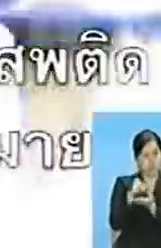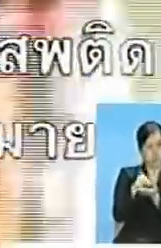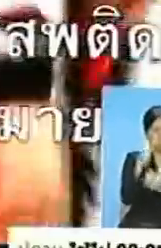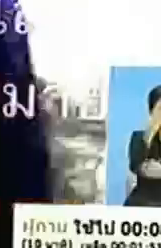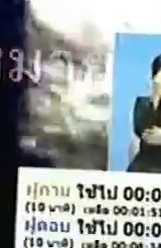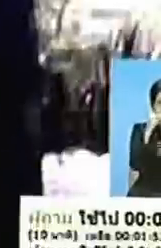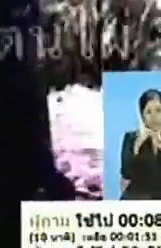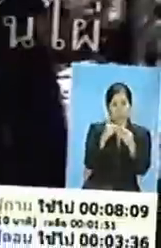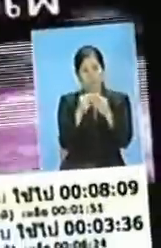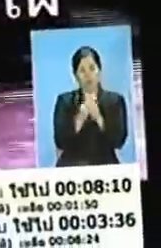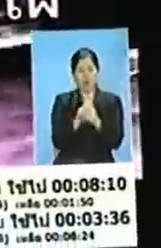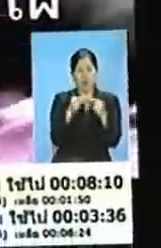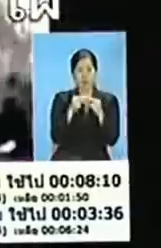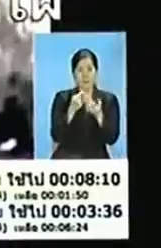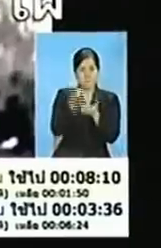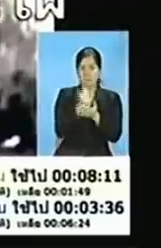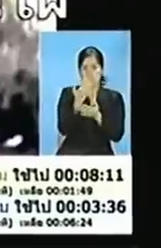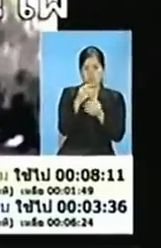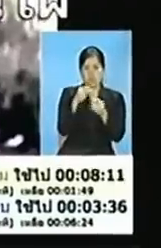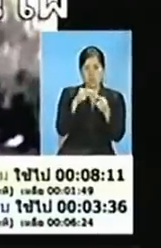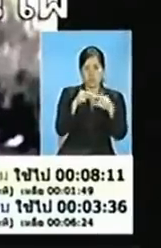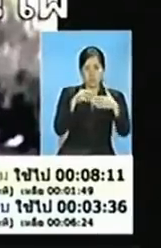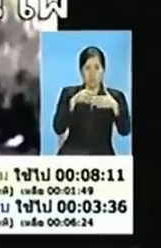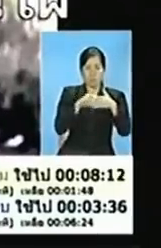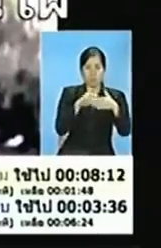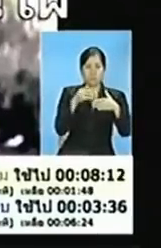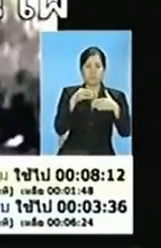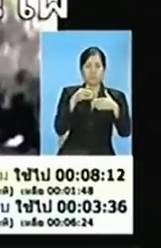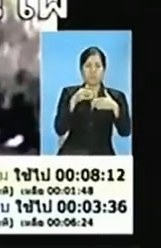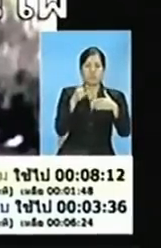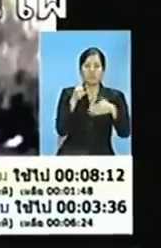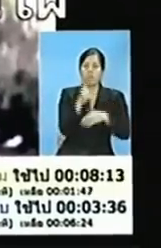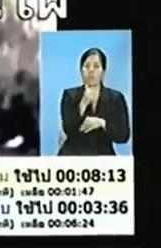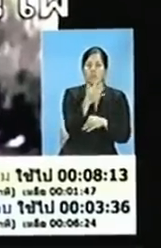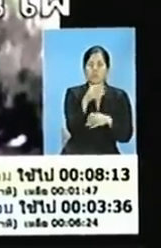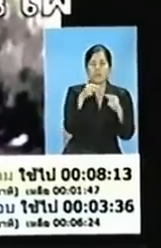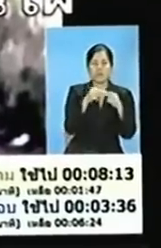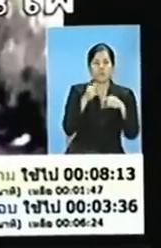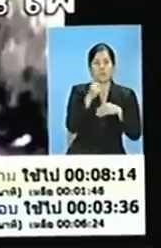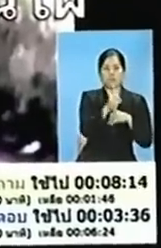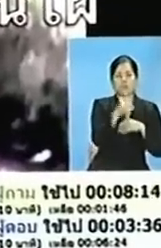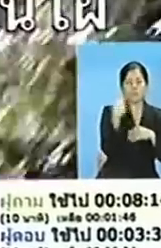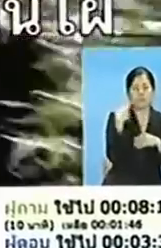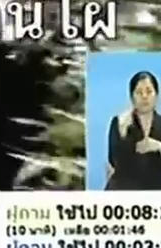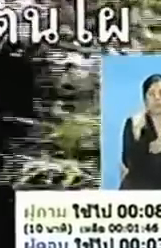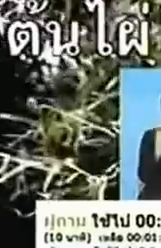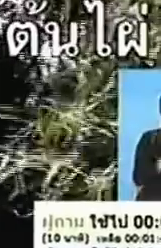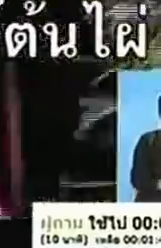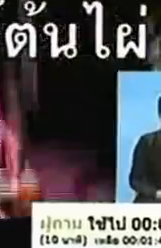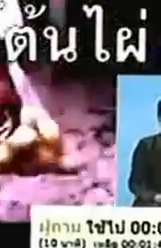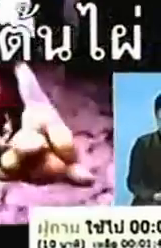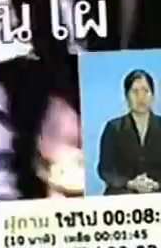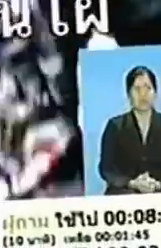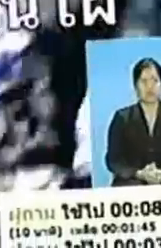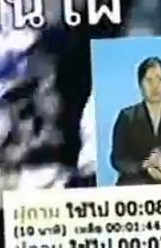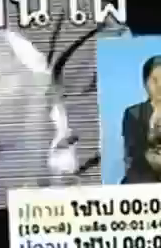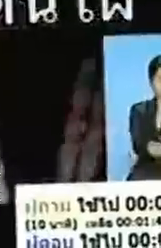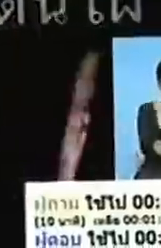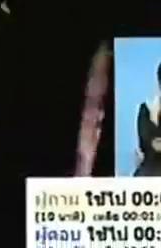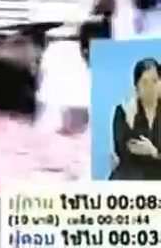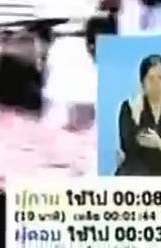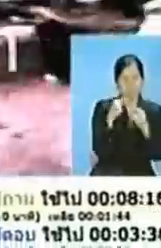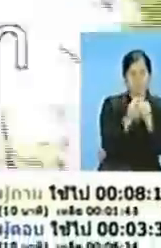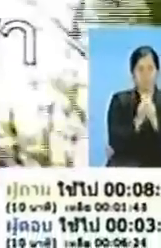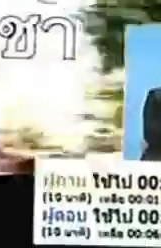ำไมไม่ผ่านตม.ลอดอุโมงค์จำให้ดีนะอุโมงค์ต้นไผ่เนี่ยดูแล้วจำให้ดีเดี๋ย